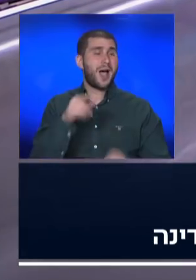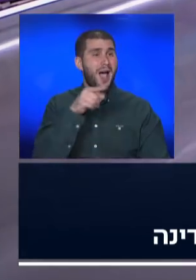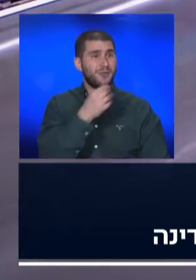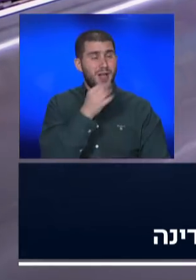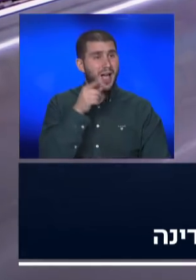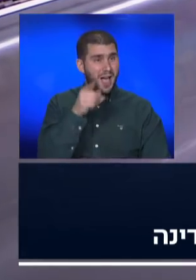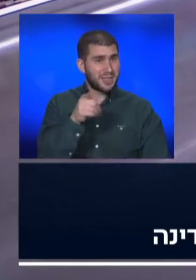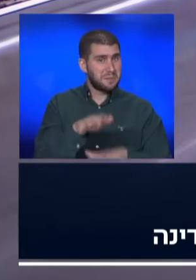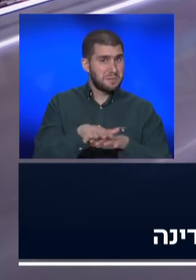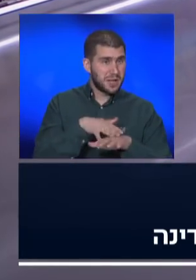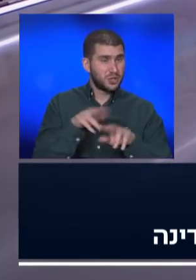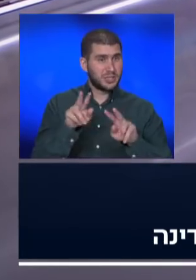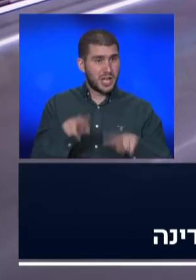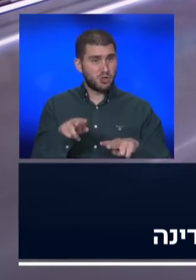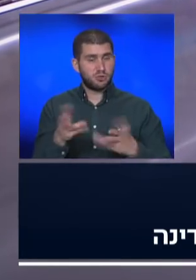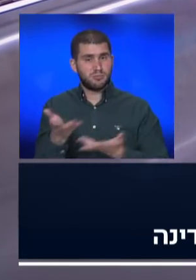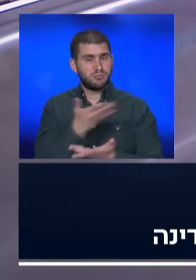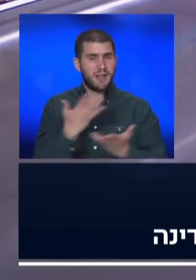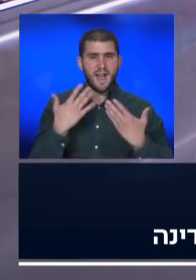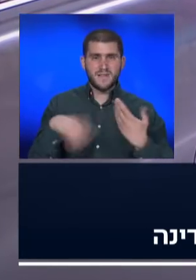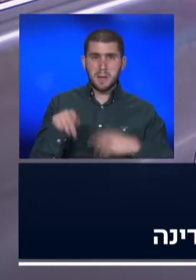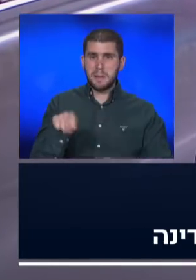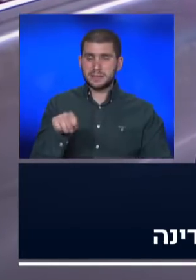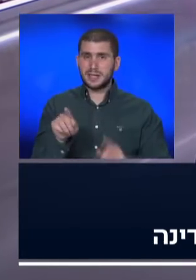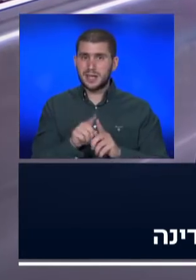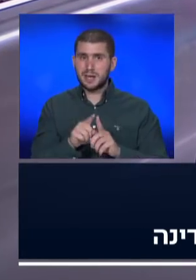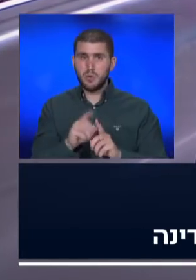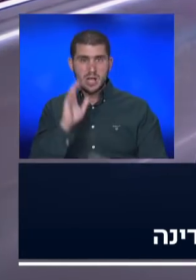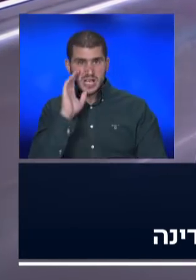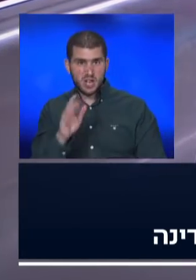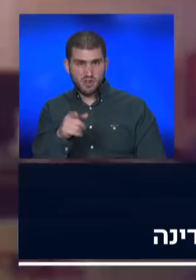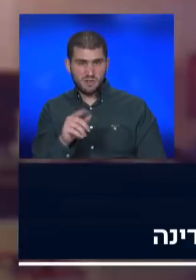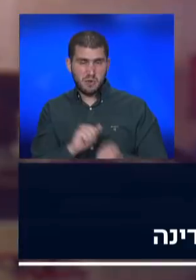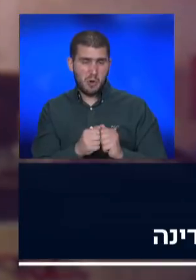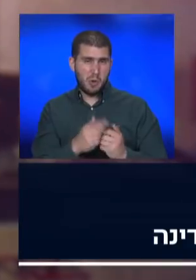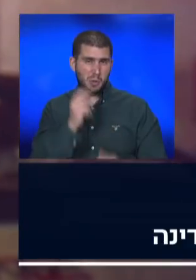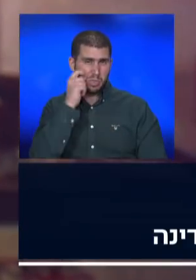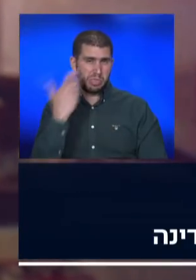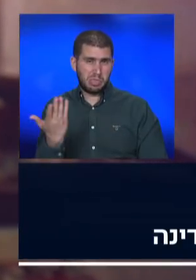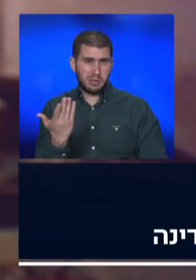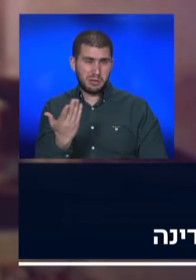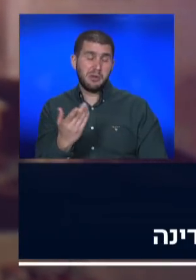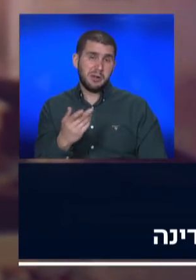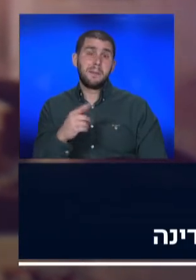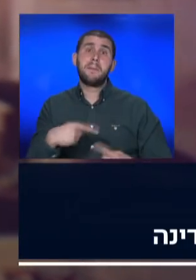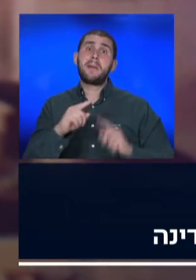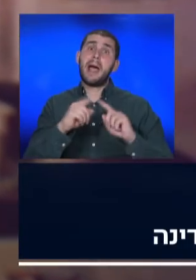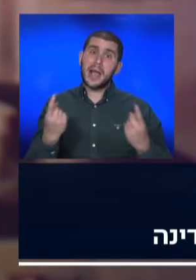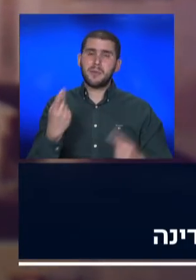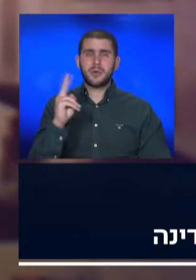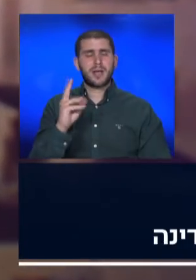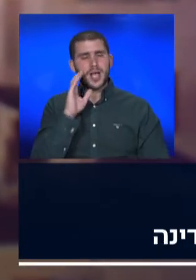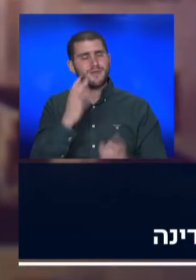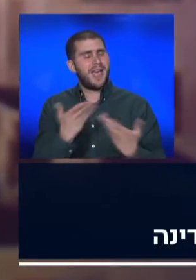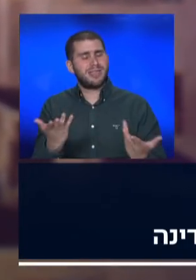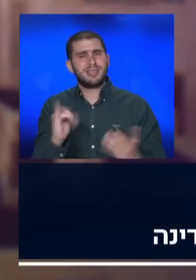שיש באווירה בכנסת היום איזשהו קשב לזה? אני באמת שואלת. בימים אחרים זה היה... אין קשב לכלום, אבל השעון